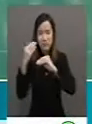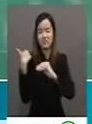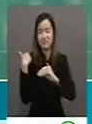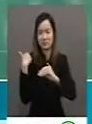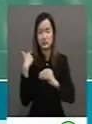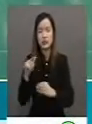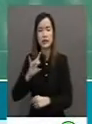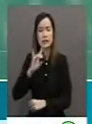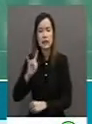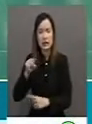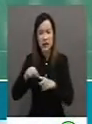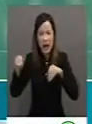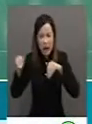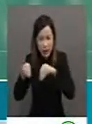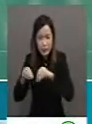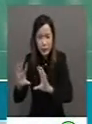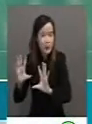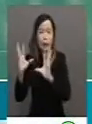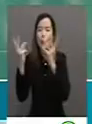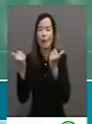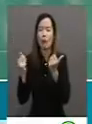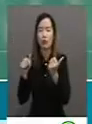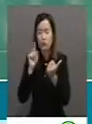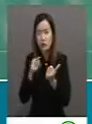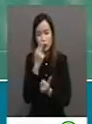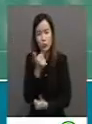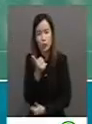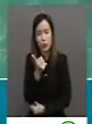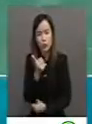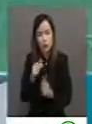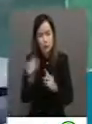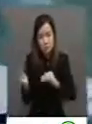สัตว์ป่าสงวนที่ใกล้จะสูญพันธุ์แล้วด้วยนะครับก็ถือว่าเป็นเรื่องที่น่ายินดีนะครับที่มีจำนวนเพิ่มขึ้นครับ